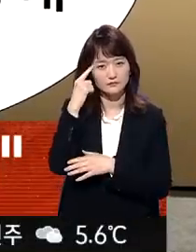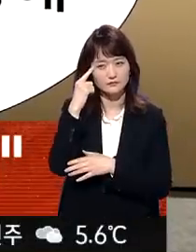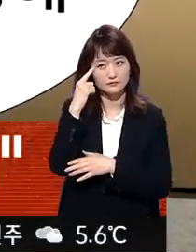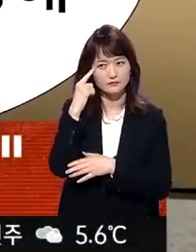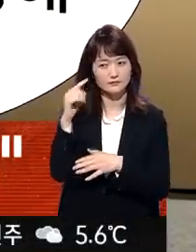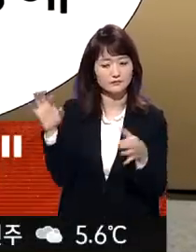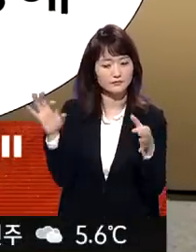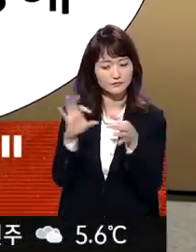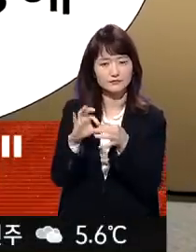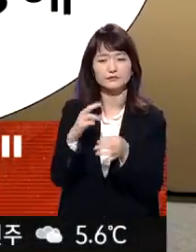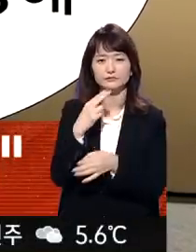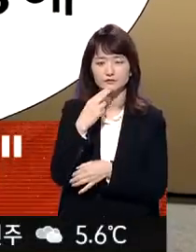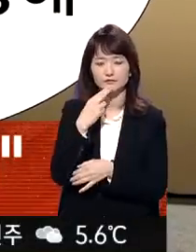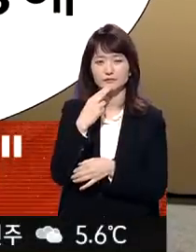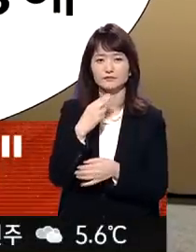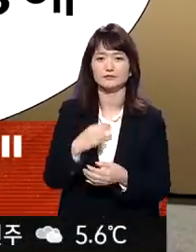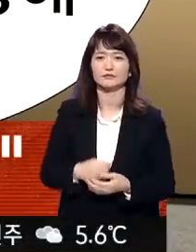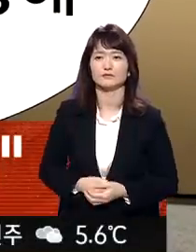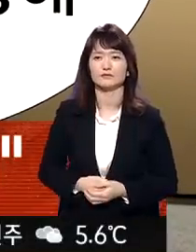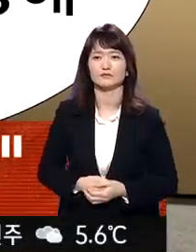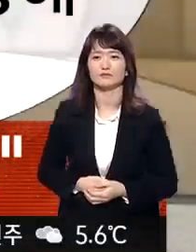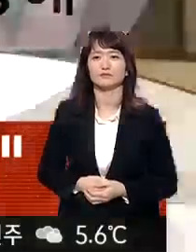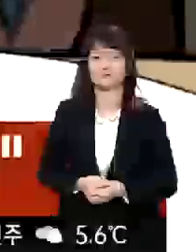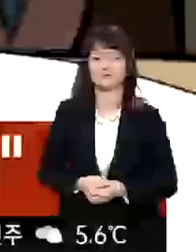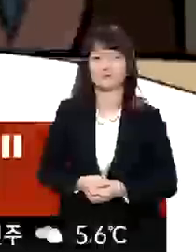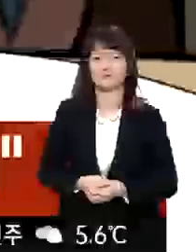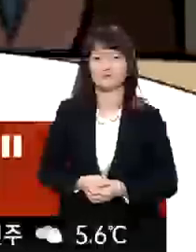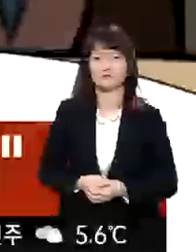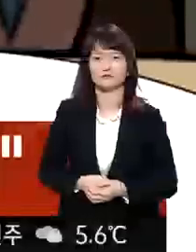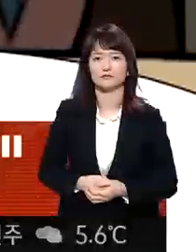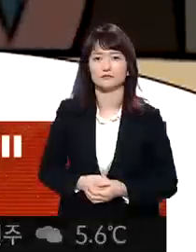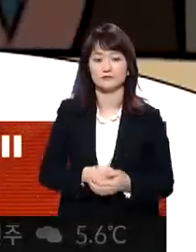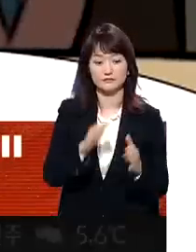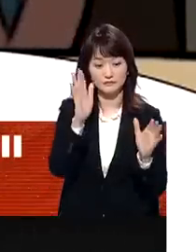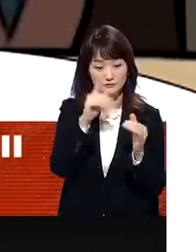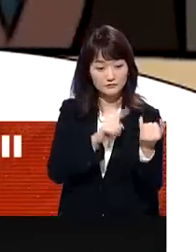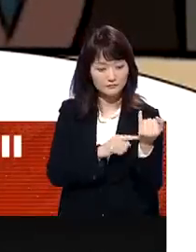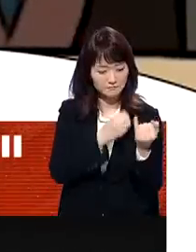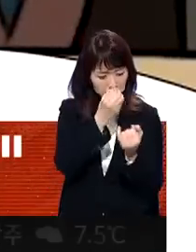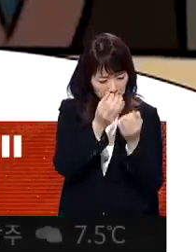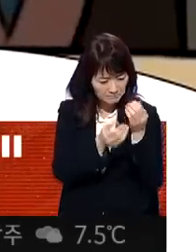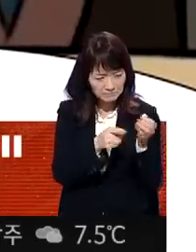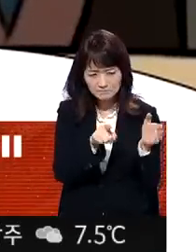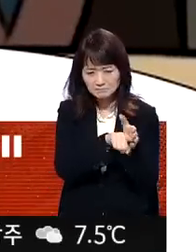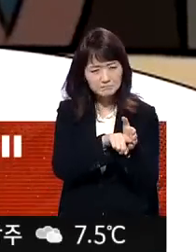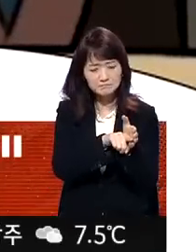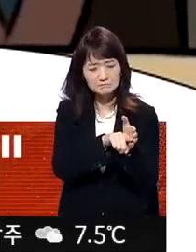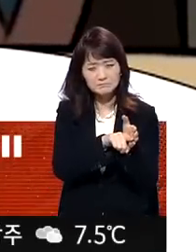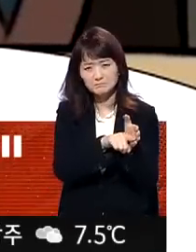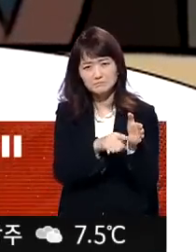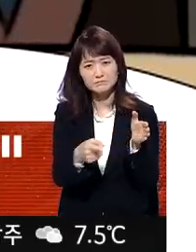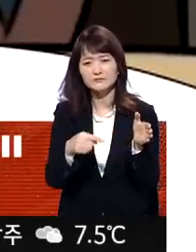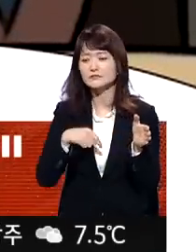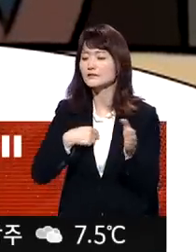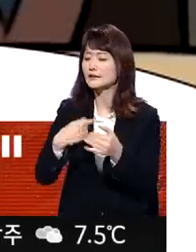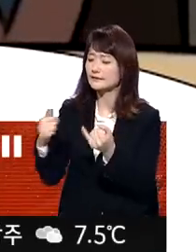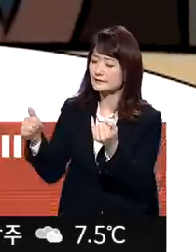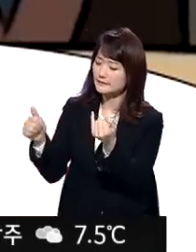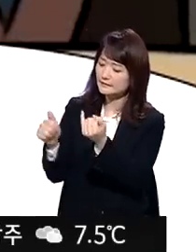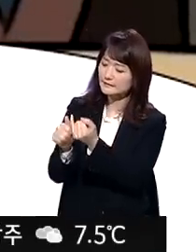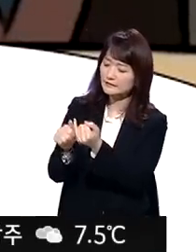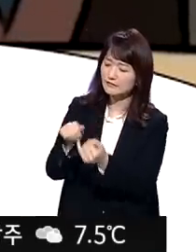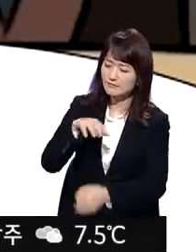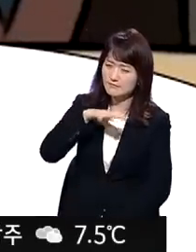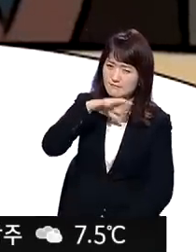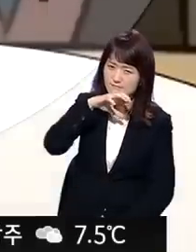찾아보기 힘들다는 답변을 냈습니다. 하지만 여기에 그치지 않고 학생의 진술에 신빙성이 없다, 또 자신이 결혼한다는 것에 대해서